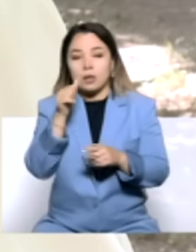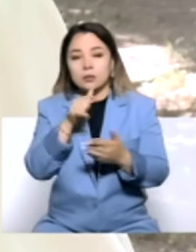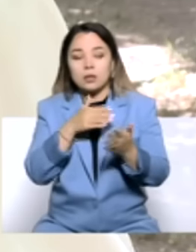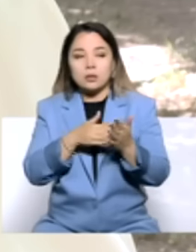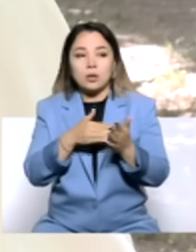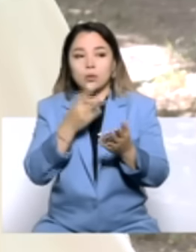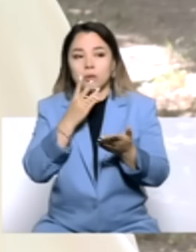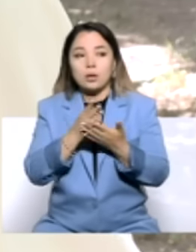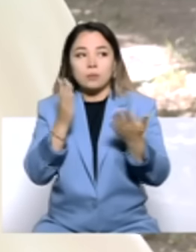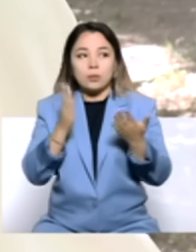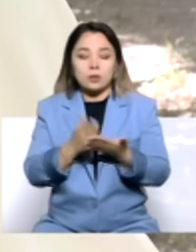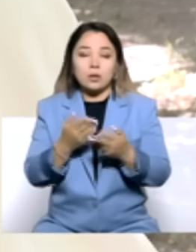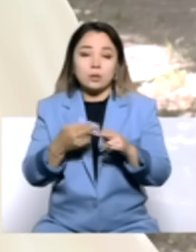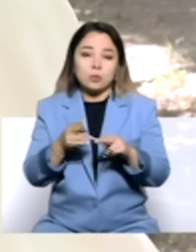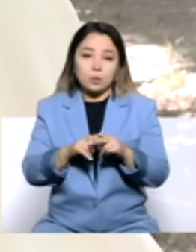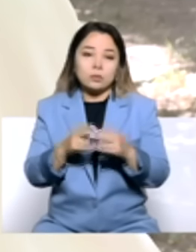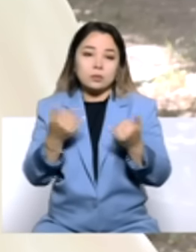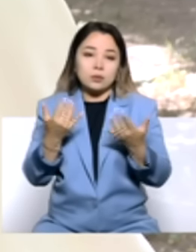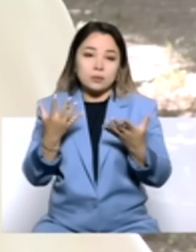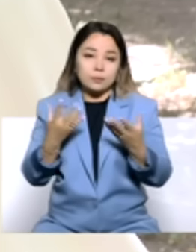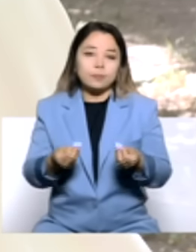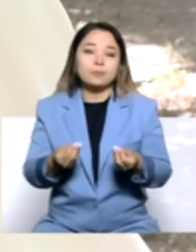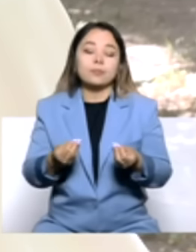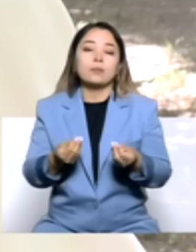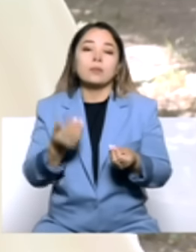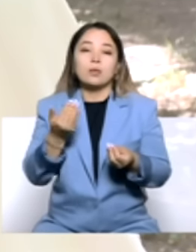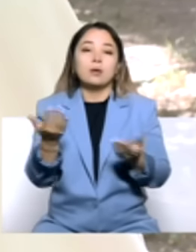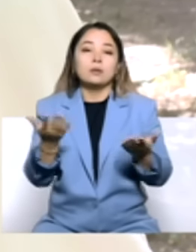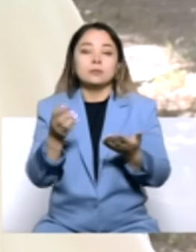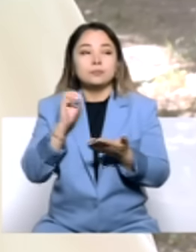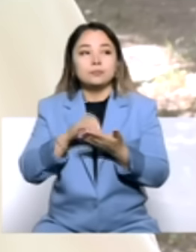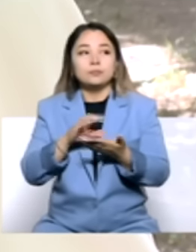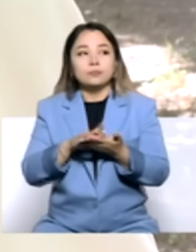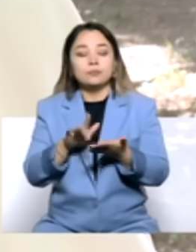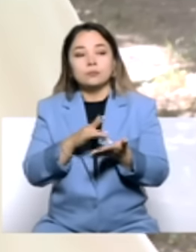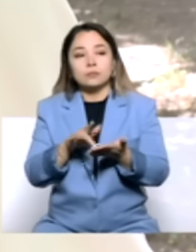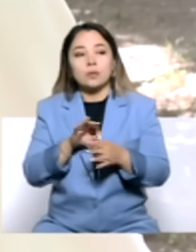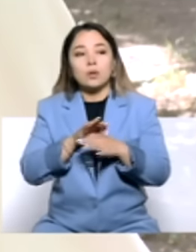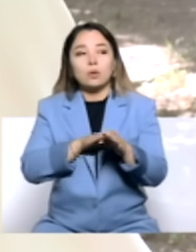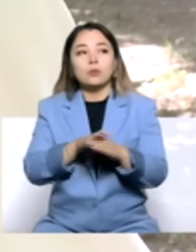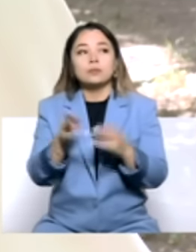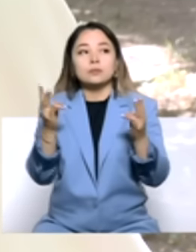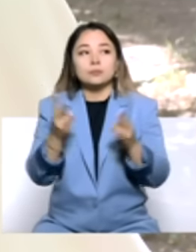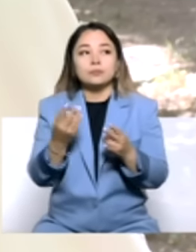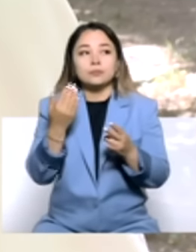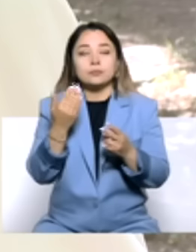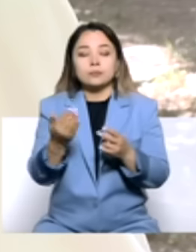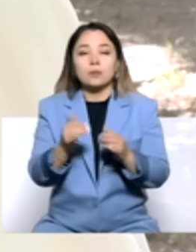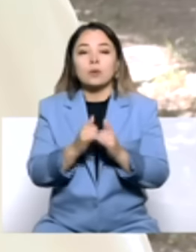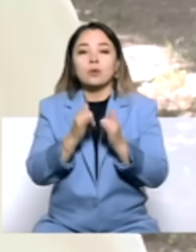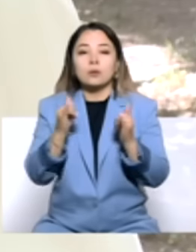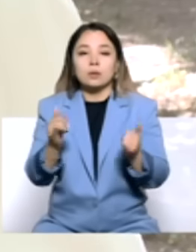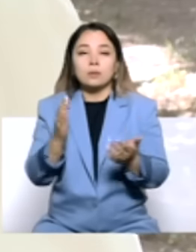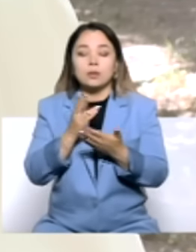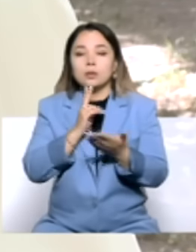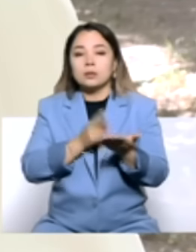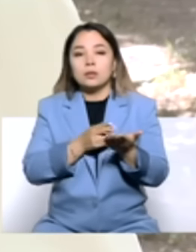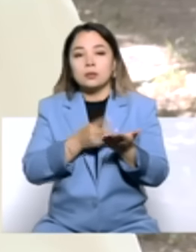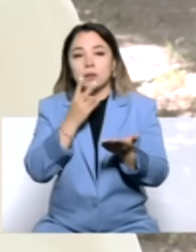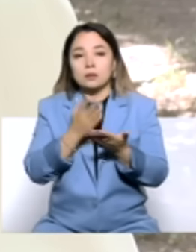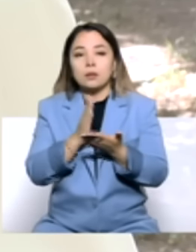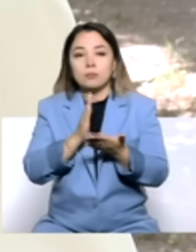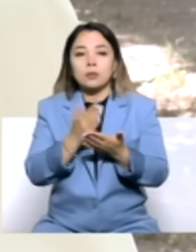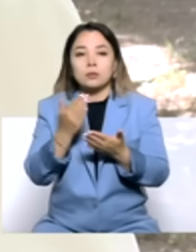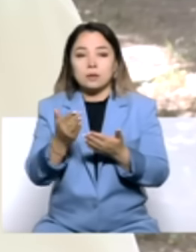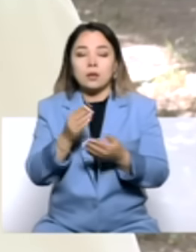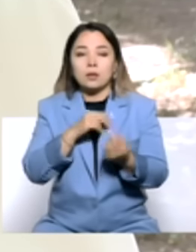аспау керек қазіргі таңда. Бірақ та ол қандай да есеп қисап жүргізу керек. Себебі ол шектен аспағанын ол дәлелдеп отыру керек.